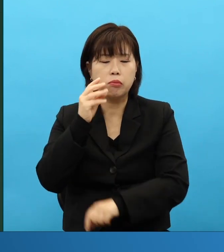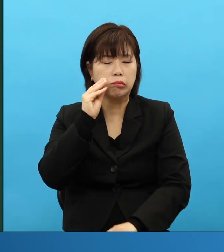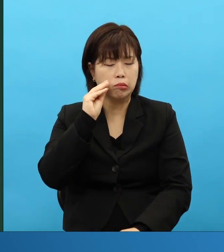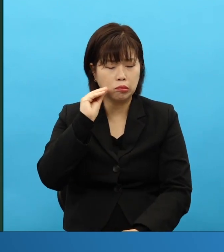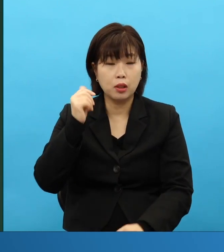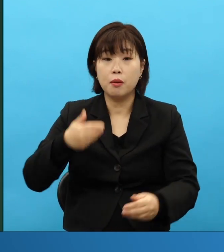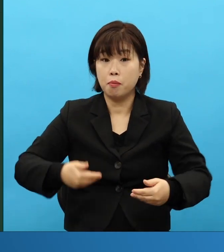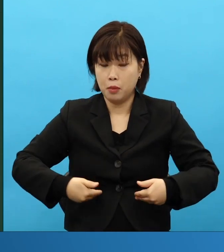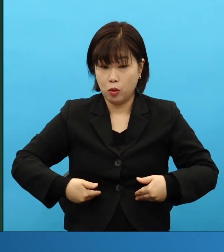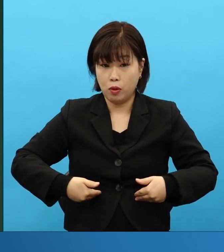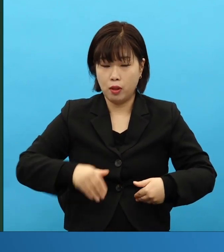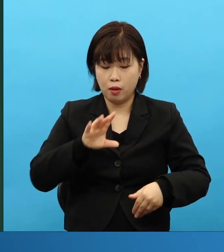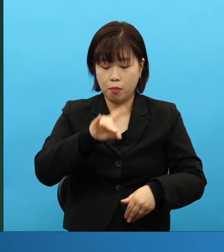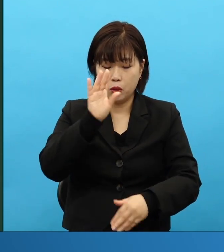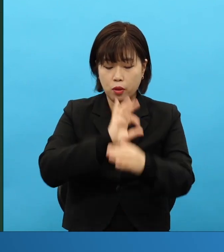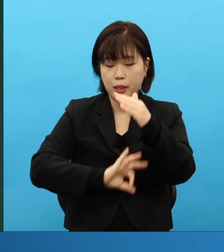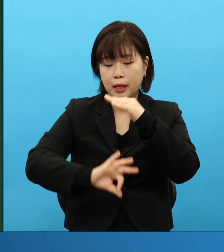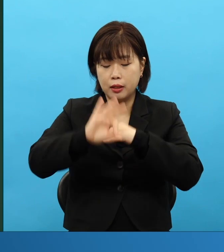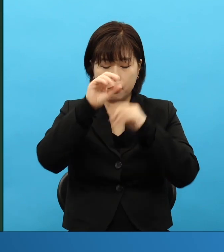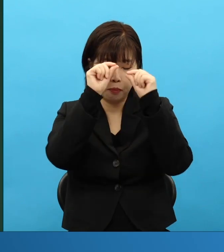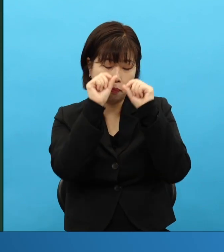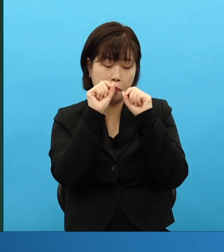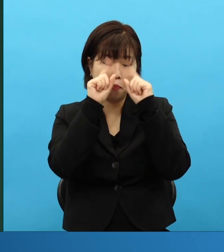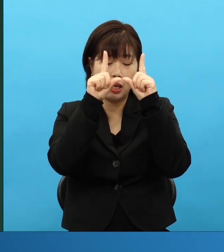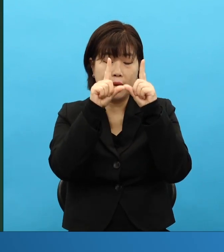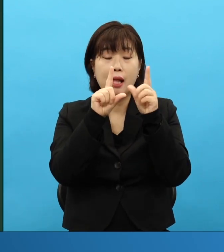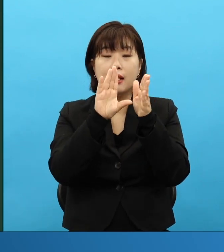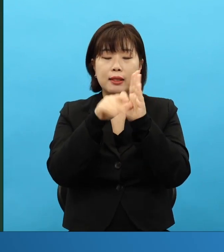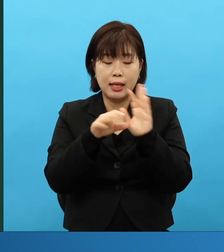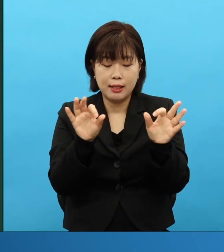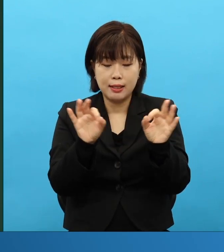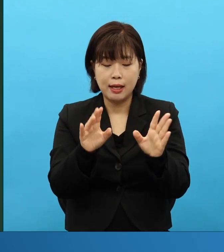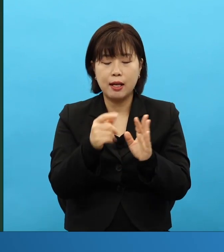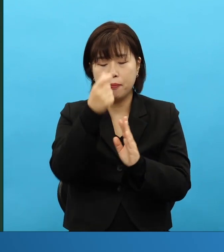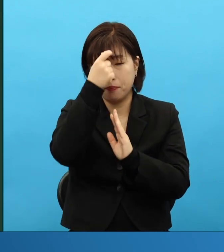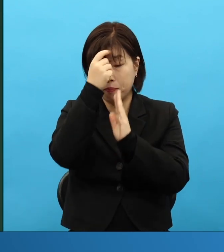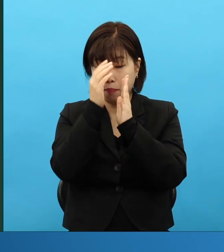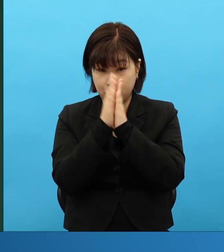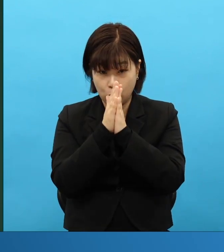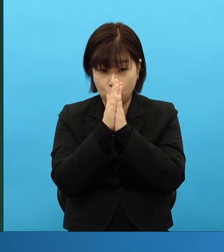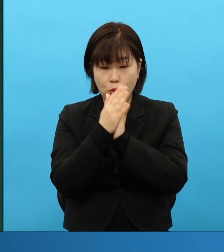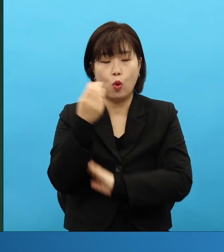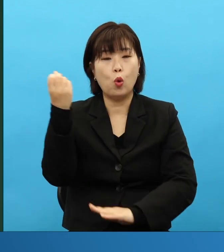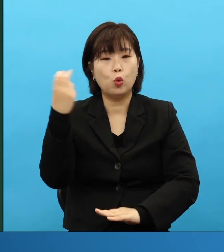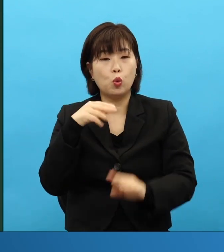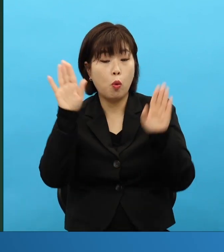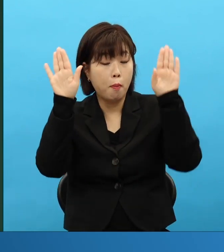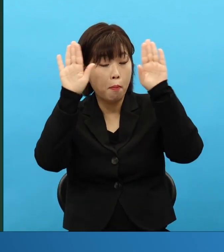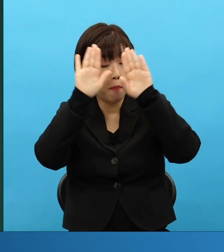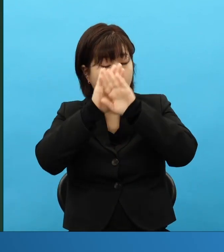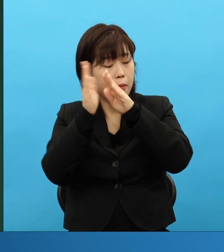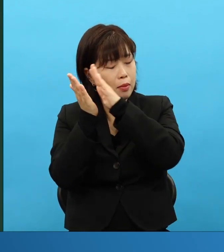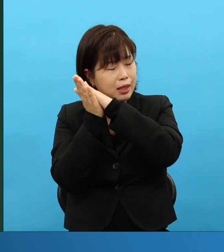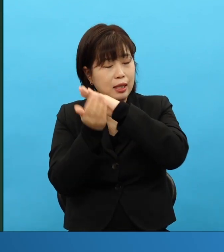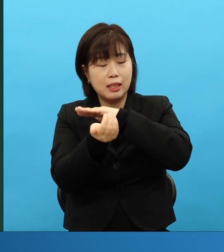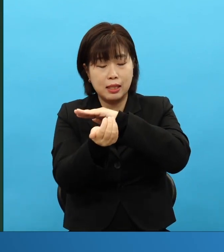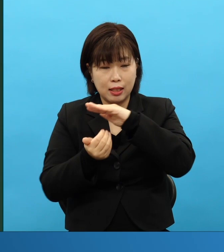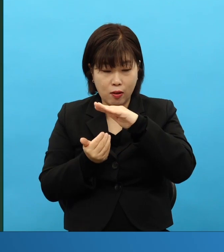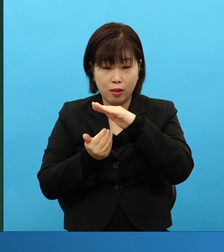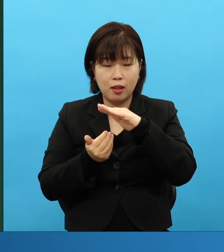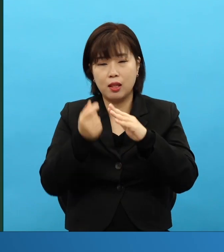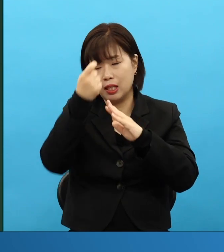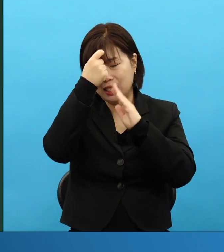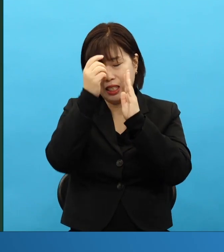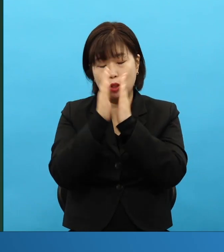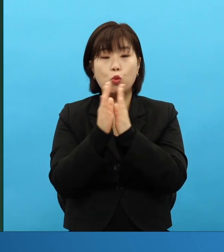and do this a little bit, 그다음에 이제 밤에 조금만 하면 돼요. and a little bit at night. 그러면 낮의 것이 조금 다르게 보입니다. Then the things that you see